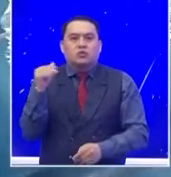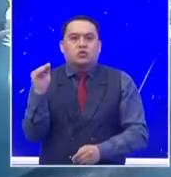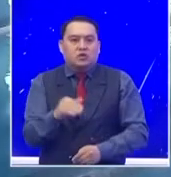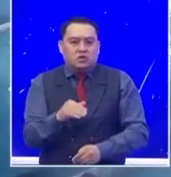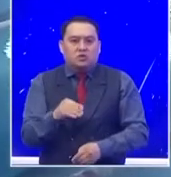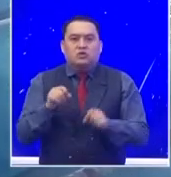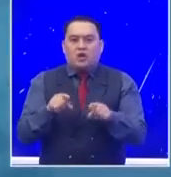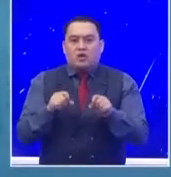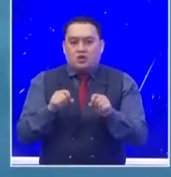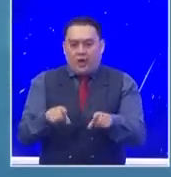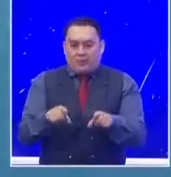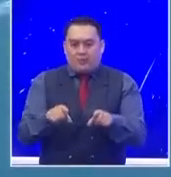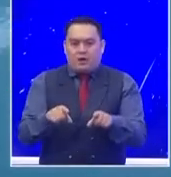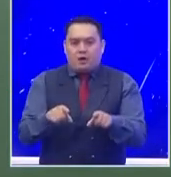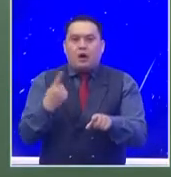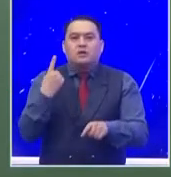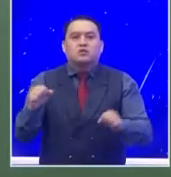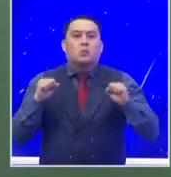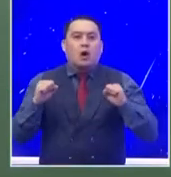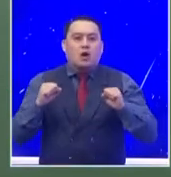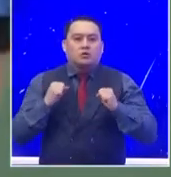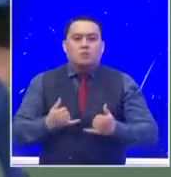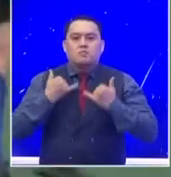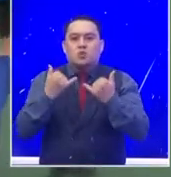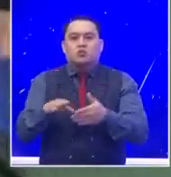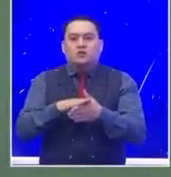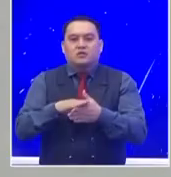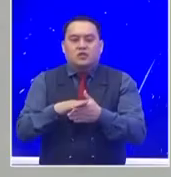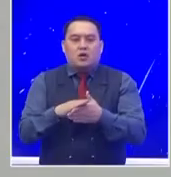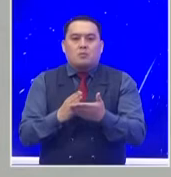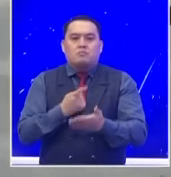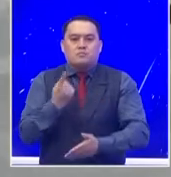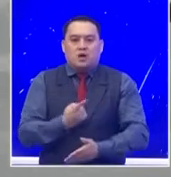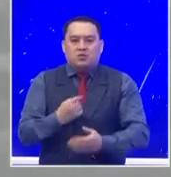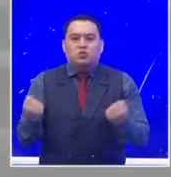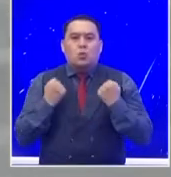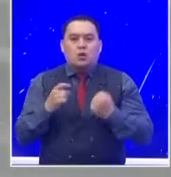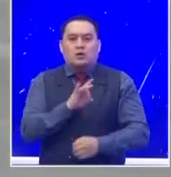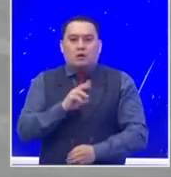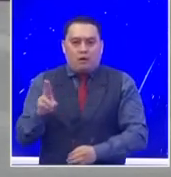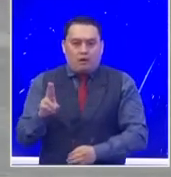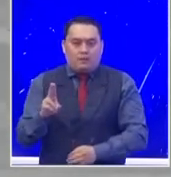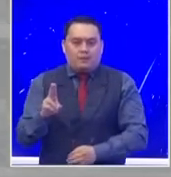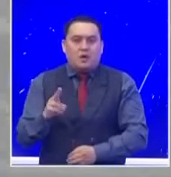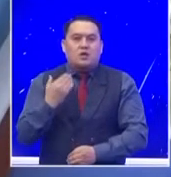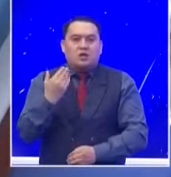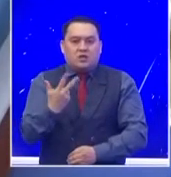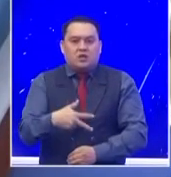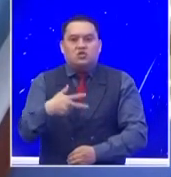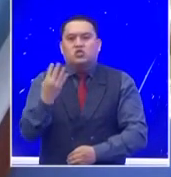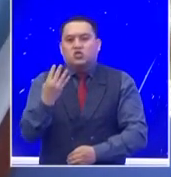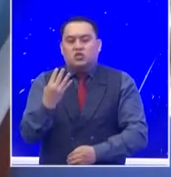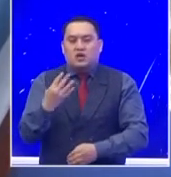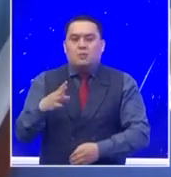золотого достоинства один спортсмен получил почетное звание заслуженного мастера спорта республики казахстан еще 34